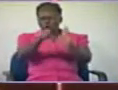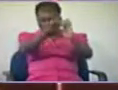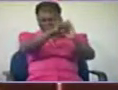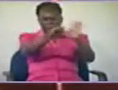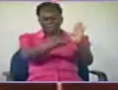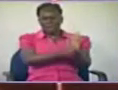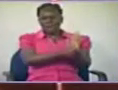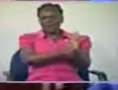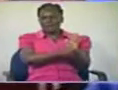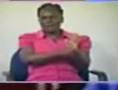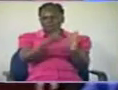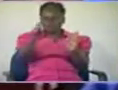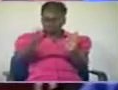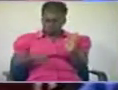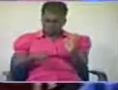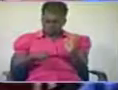lazima utafanya masomo yale